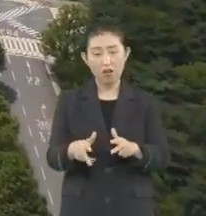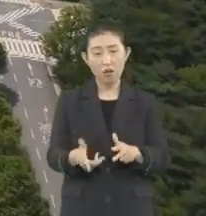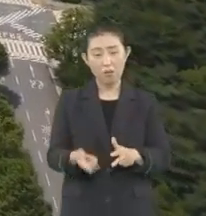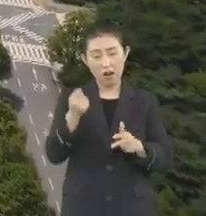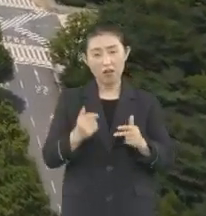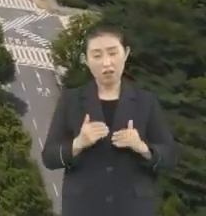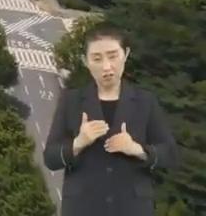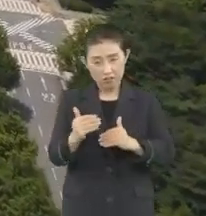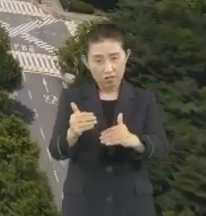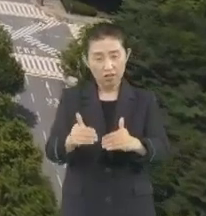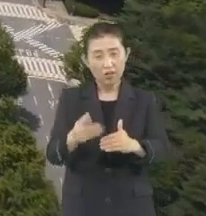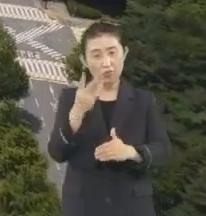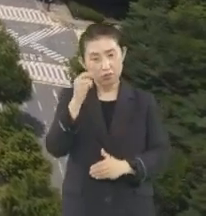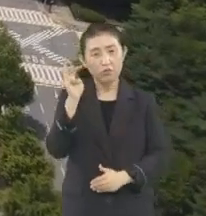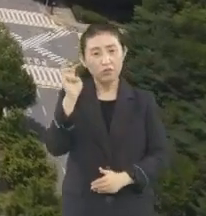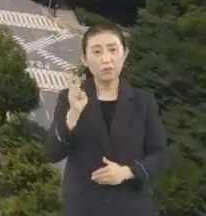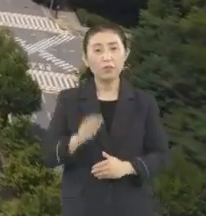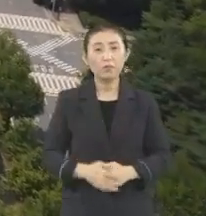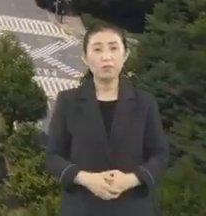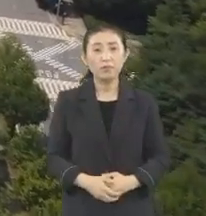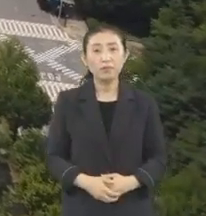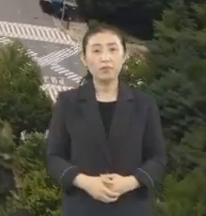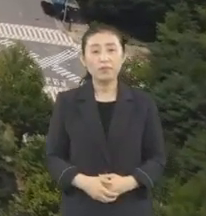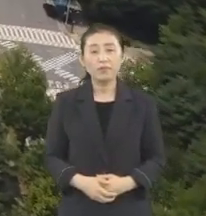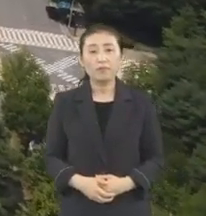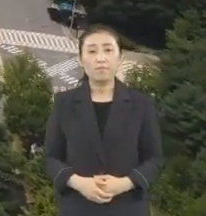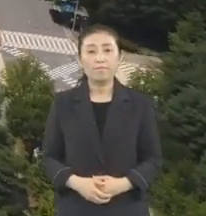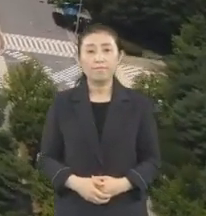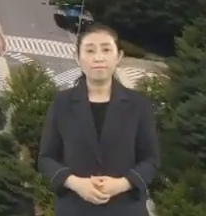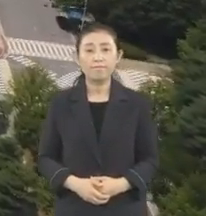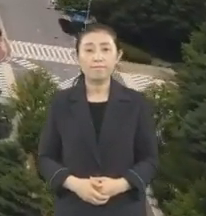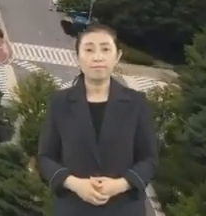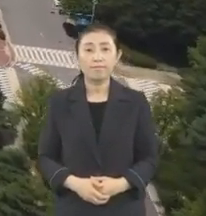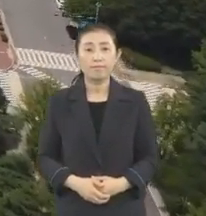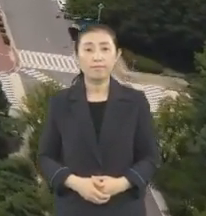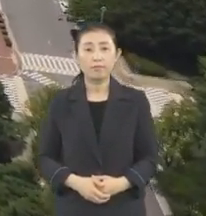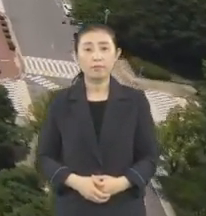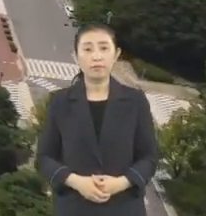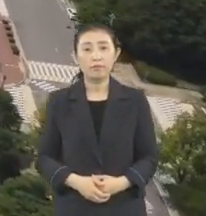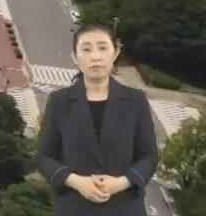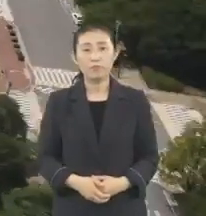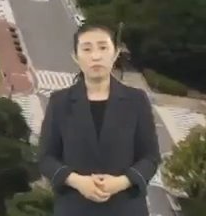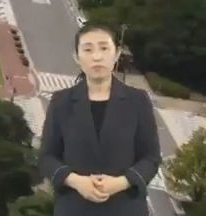더욱 탄력을 받을 것으로 전망됩니다. TJB 김성민입니다.